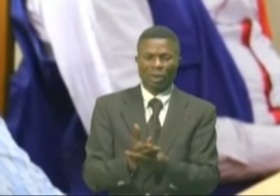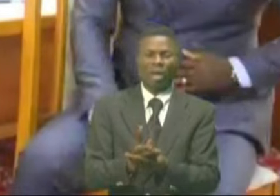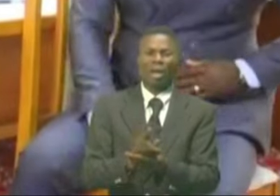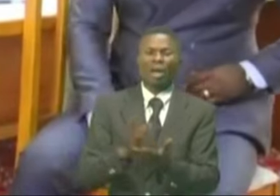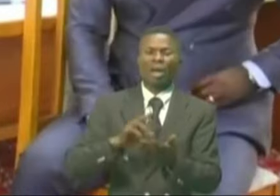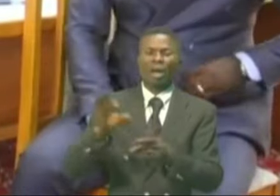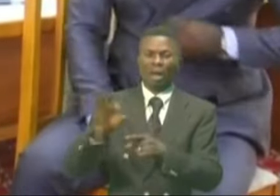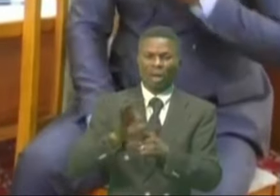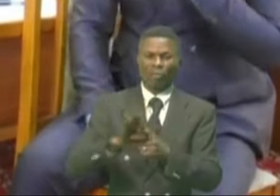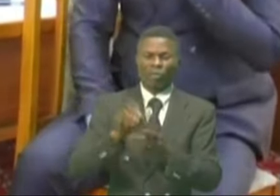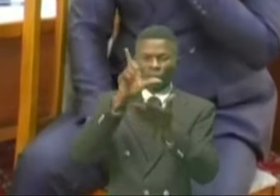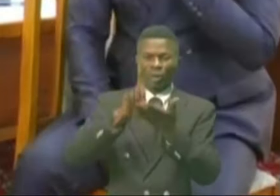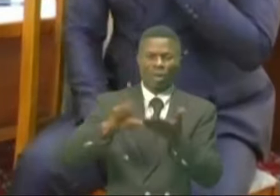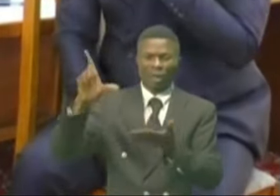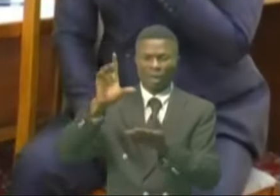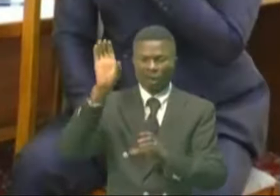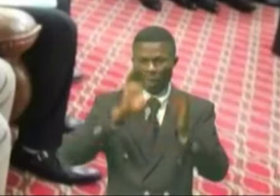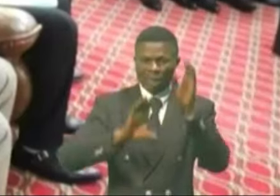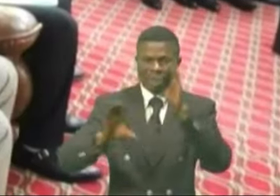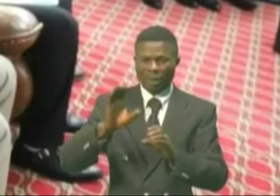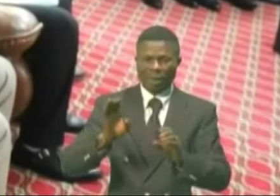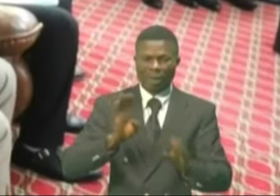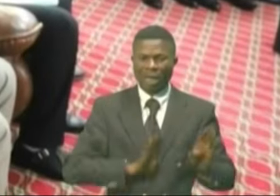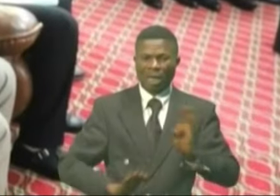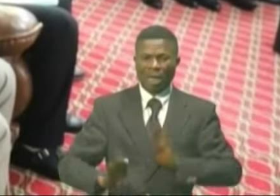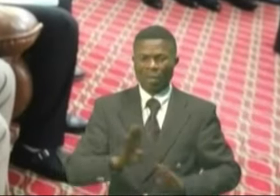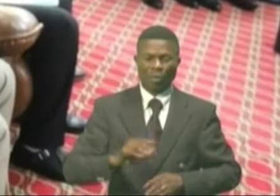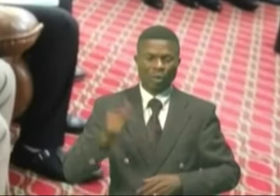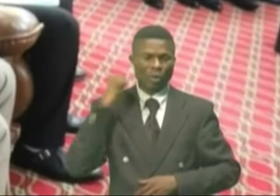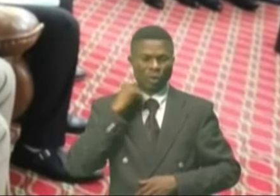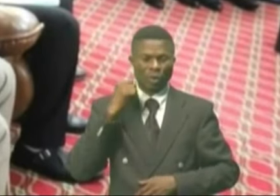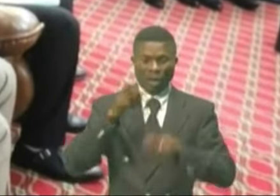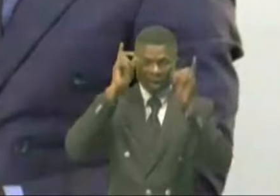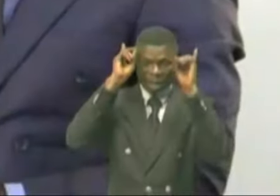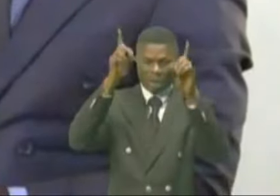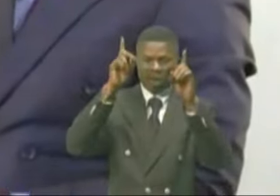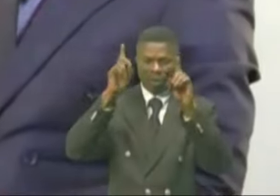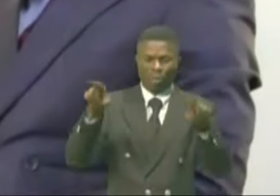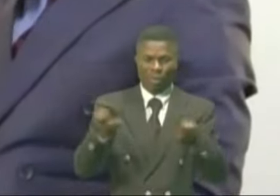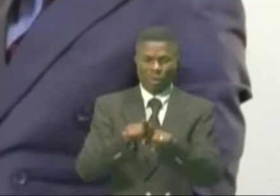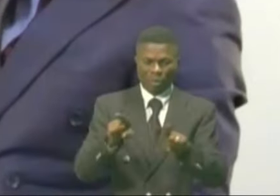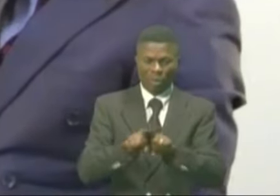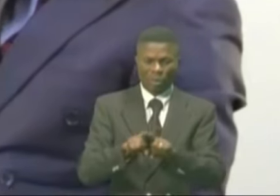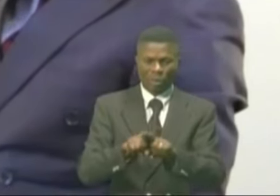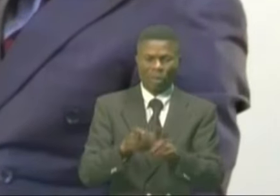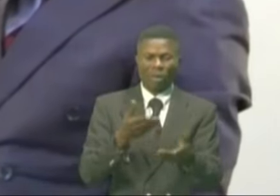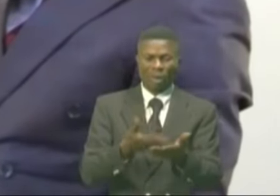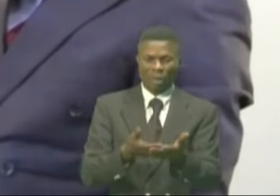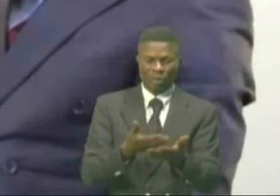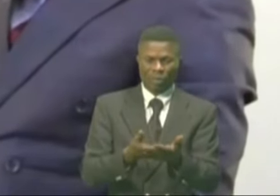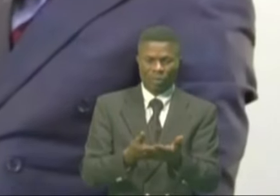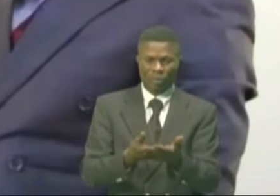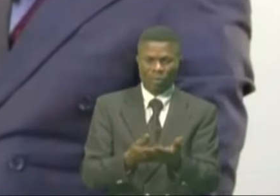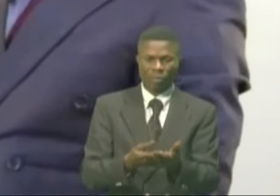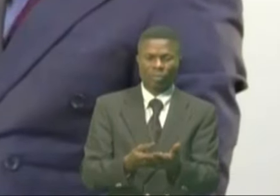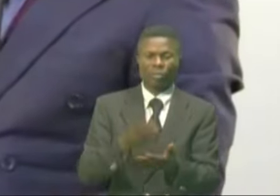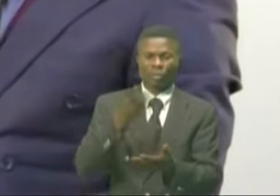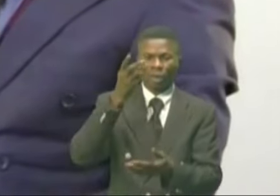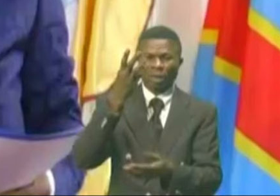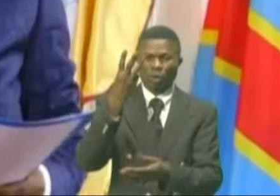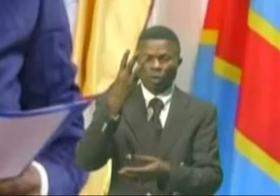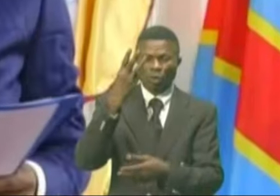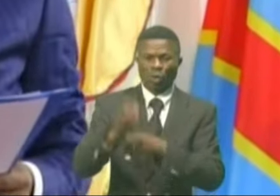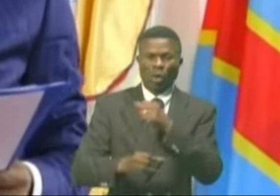en licence en sciences biomédicales du matériel pédagogique conforme au curricula des trois premières